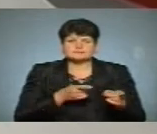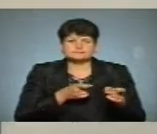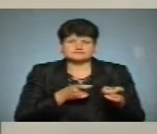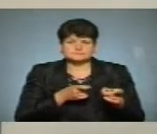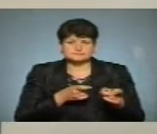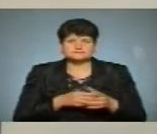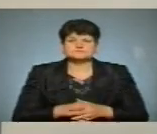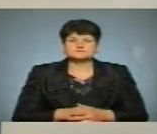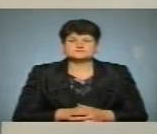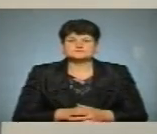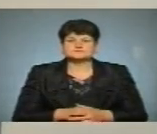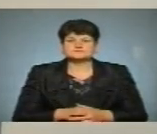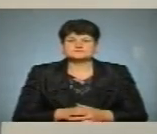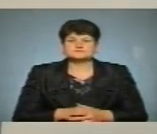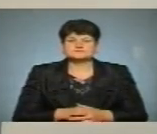зброю,